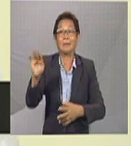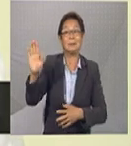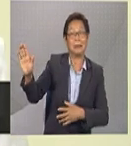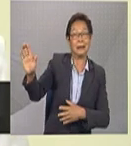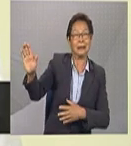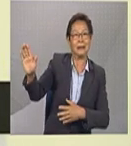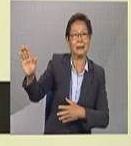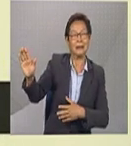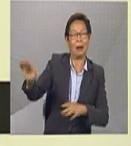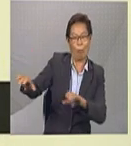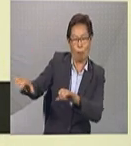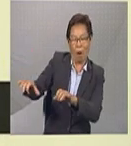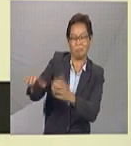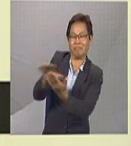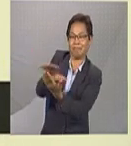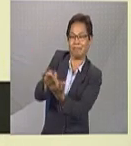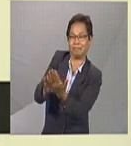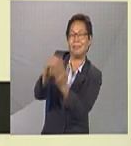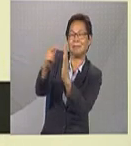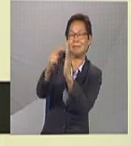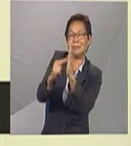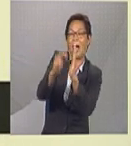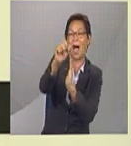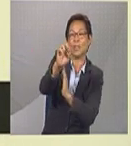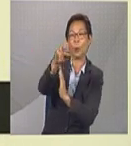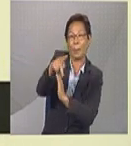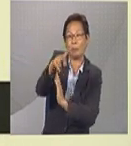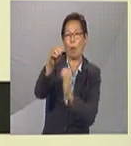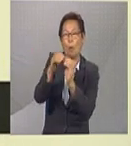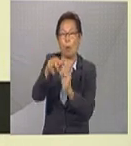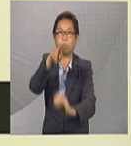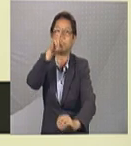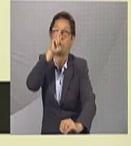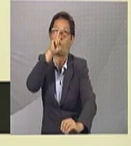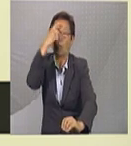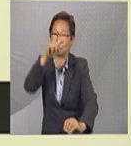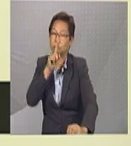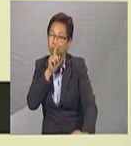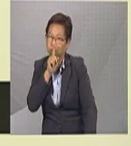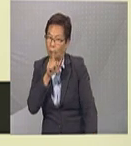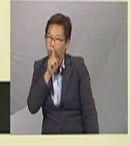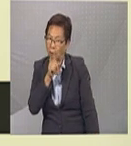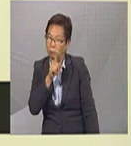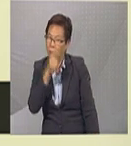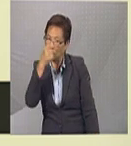akan come out dengan SOP yang lebih tegas bagi memastikan